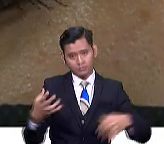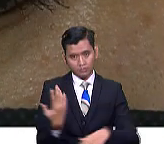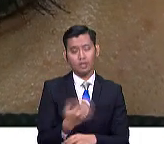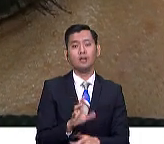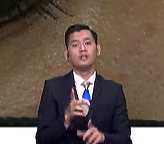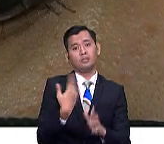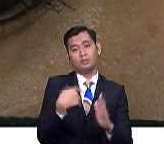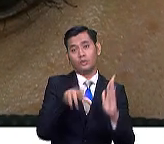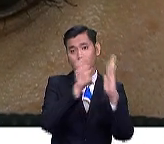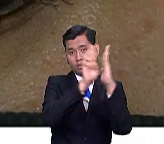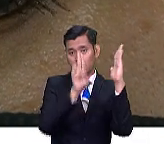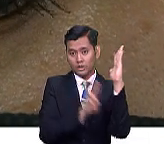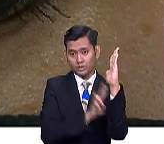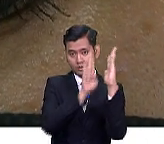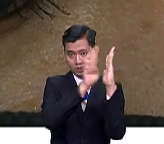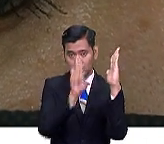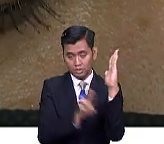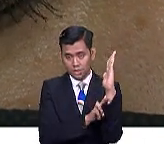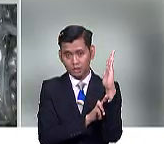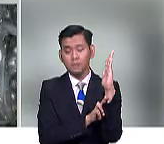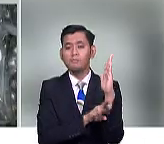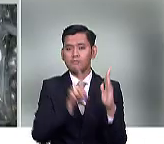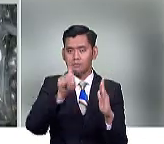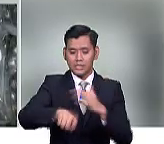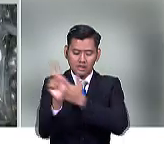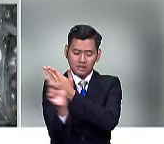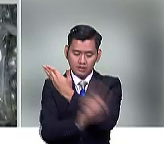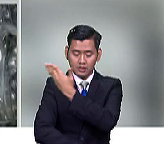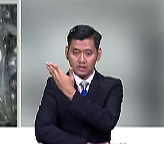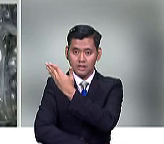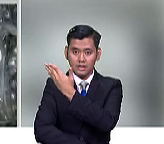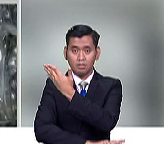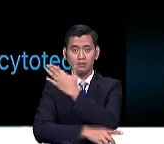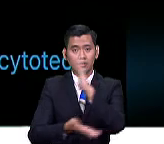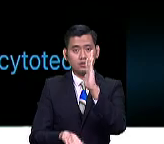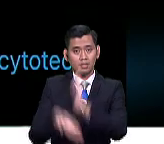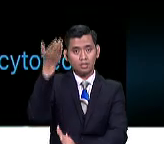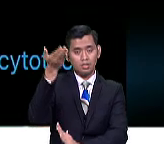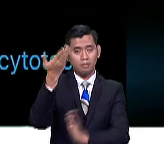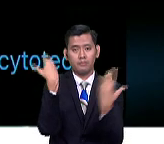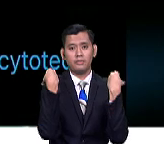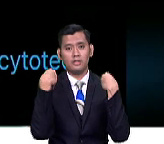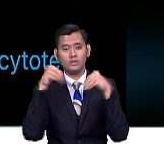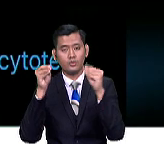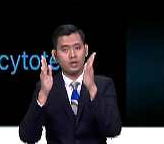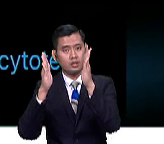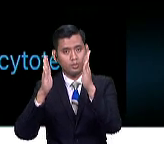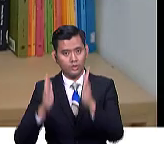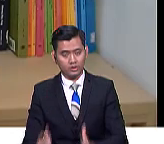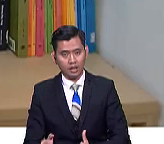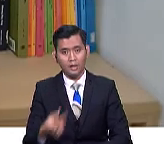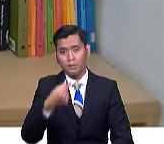Sahat, aspek pemenjaraan wajib atau denda yang lebih tinggi perlu dikenakan ke atas penjual pil terlarang